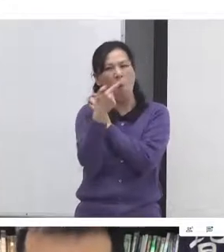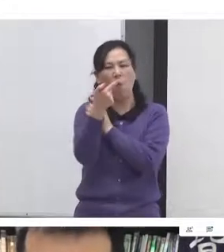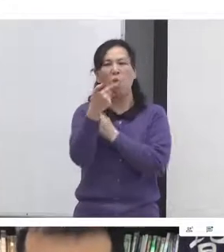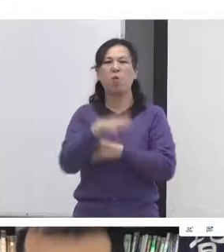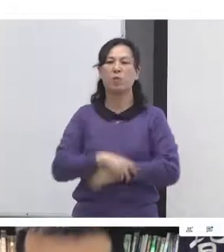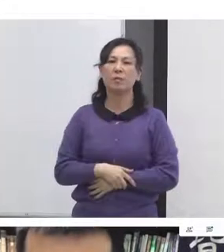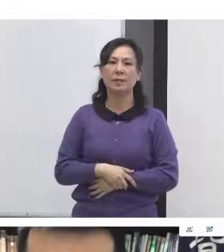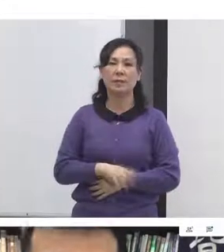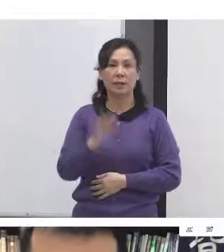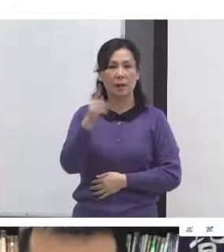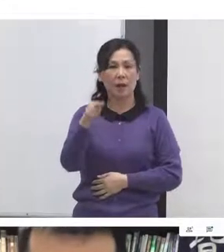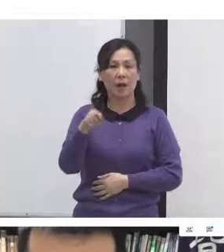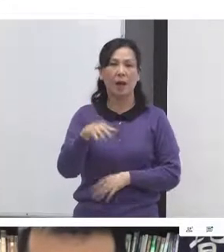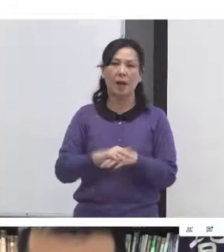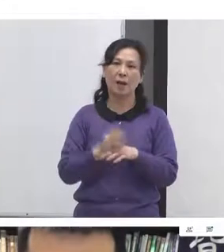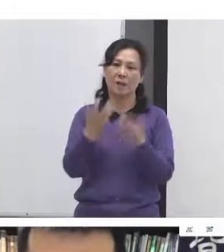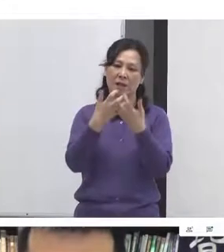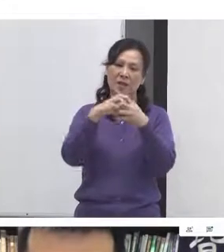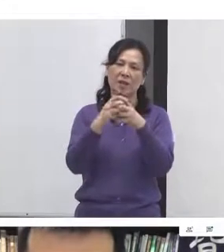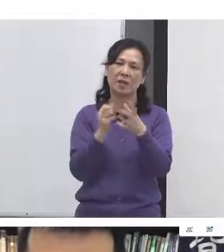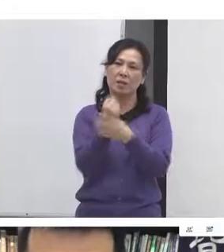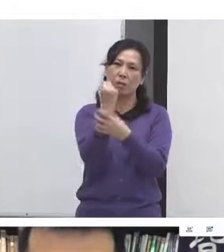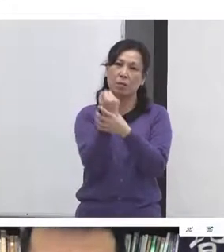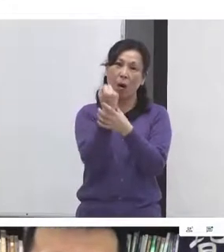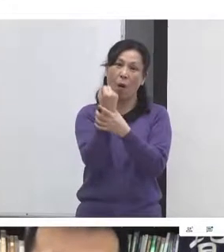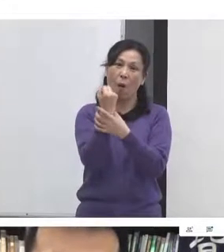做一些动作了，所以说，